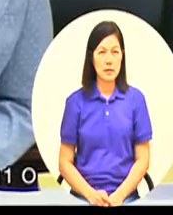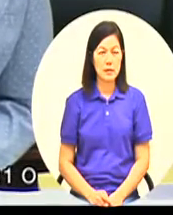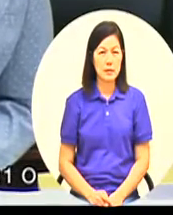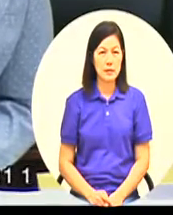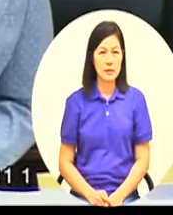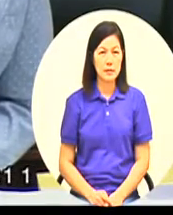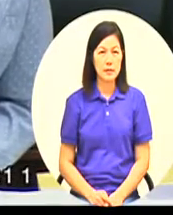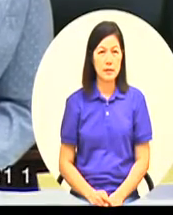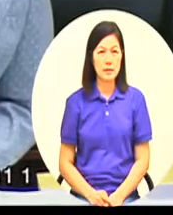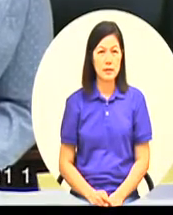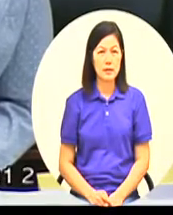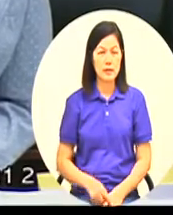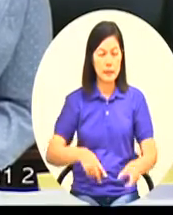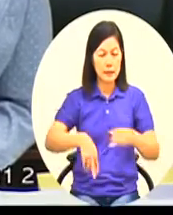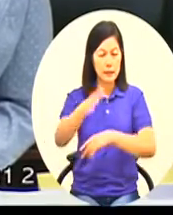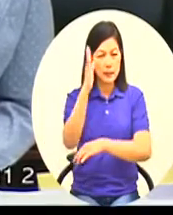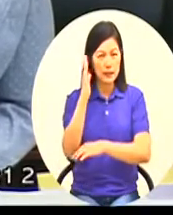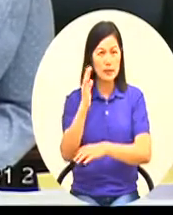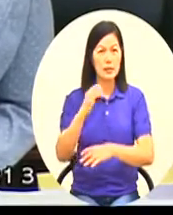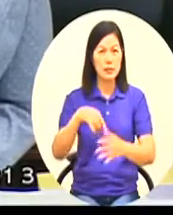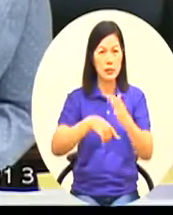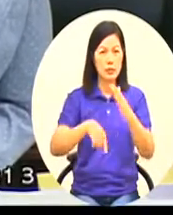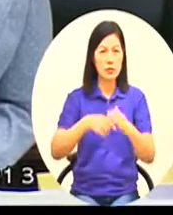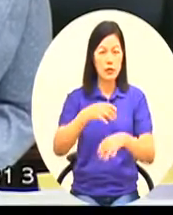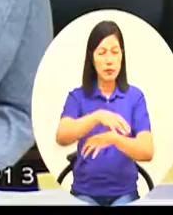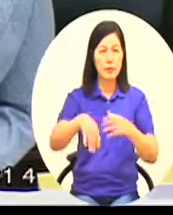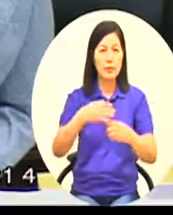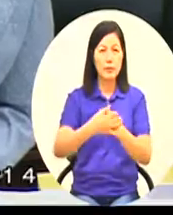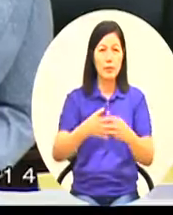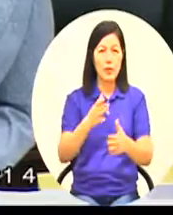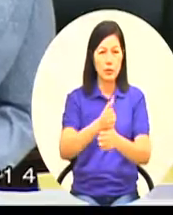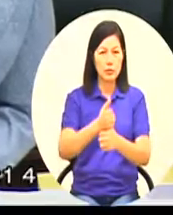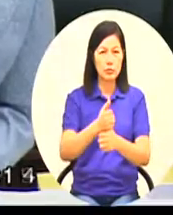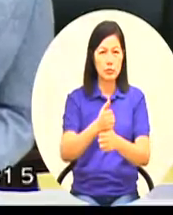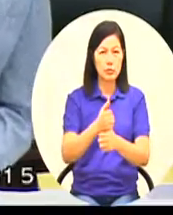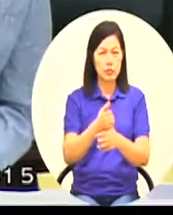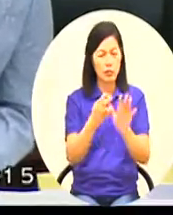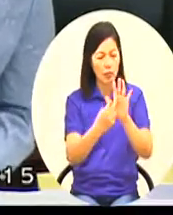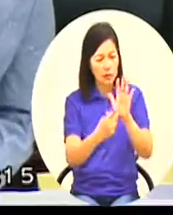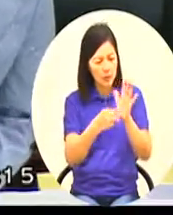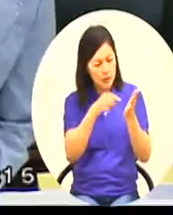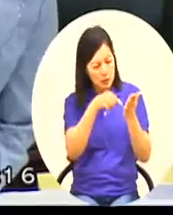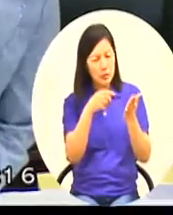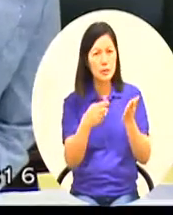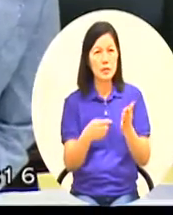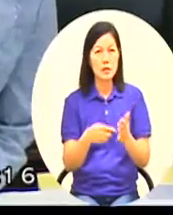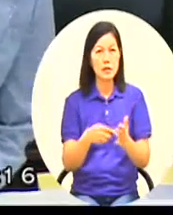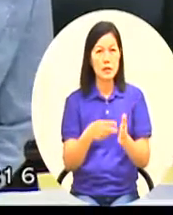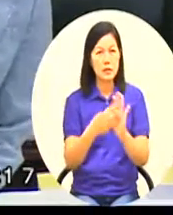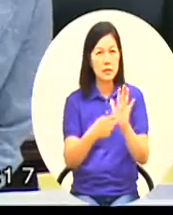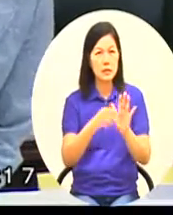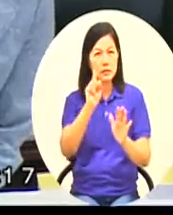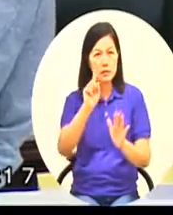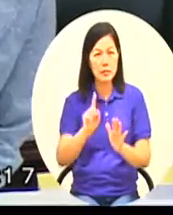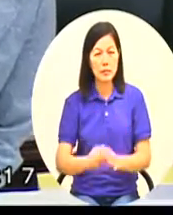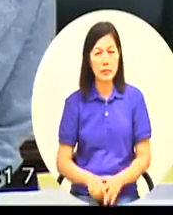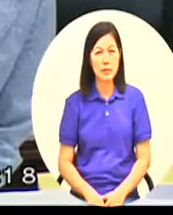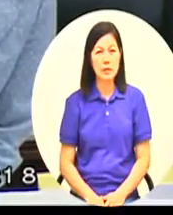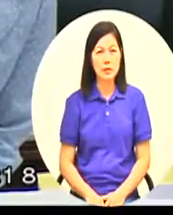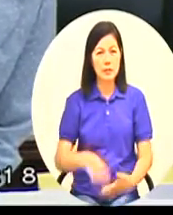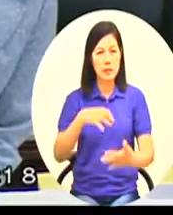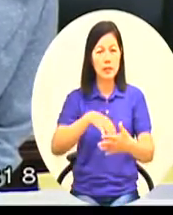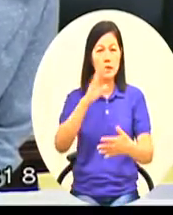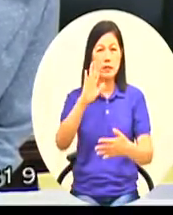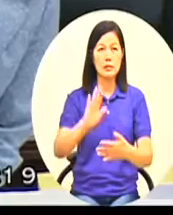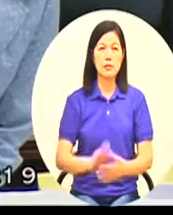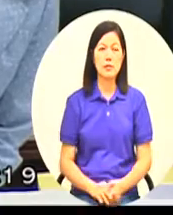我们的行政院环保署所去认定的一个解释令，他所讲的就是说这个是包含了